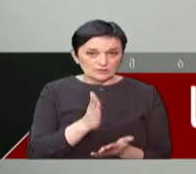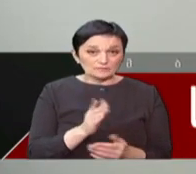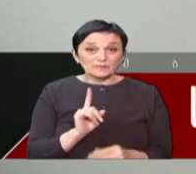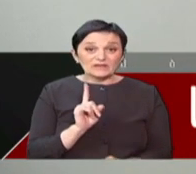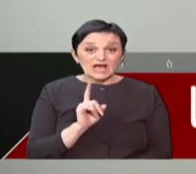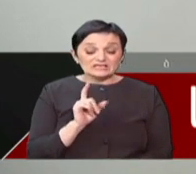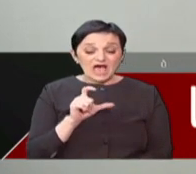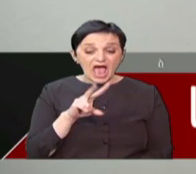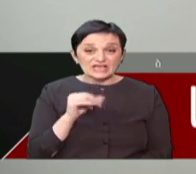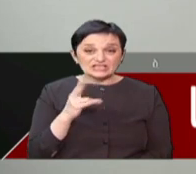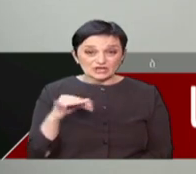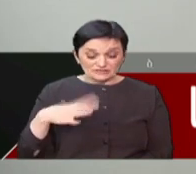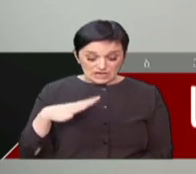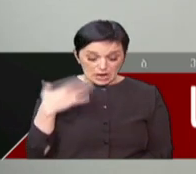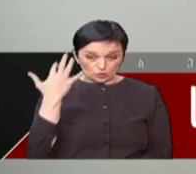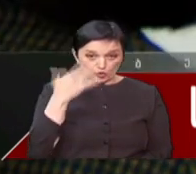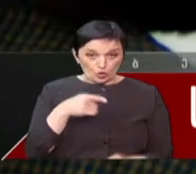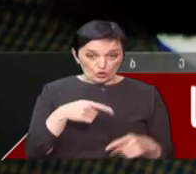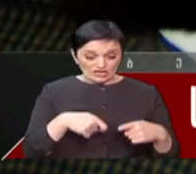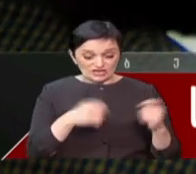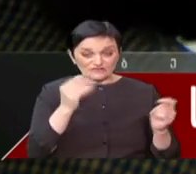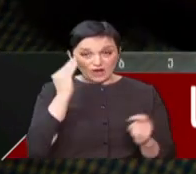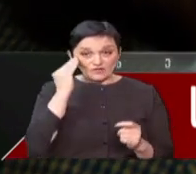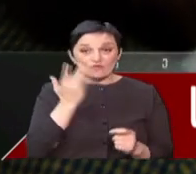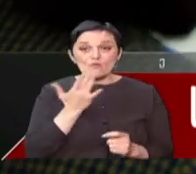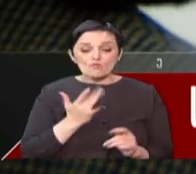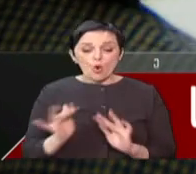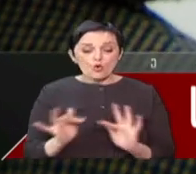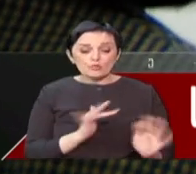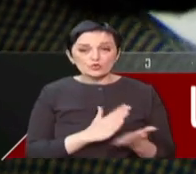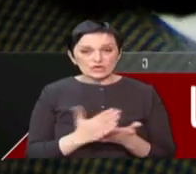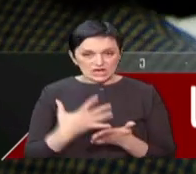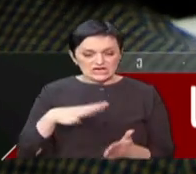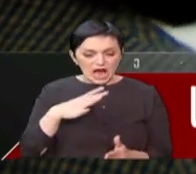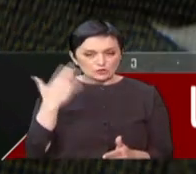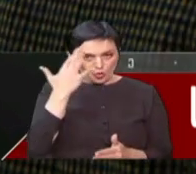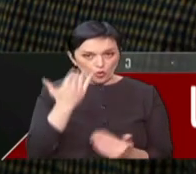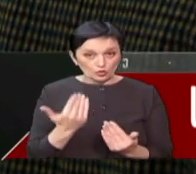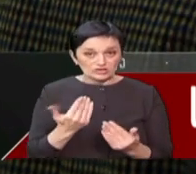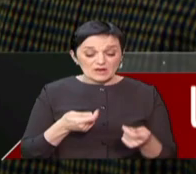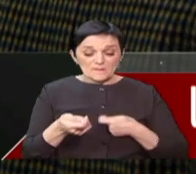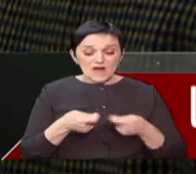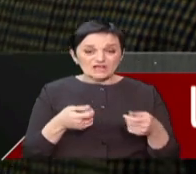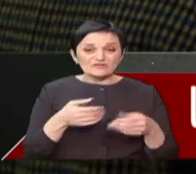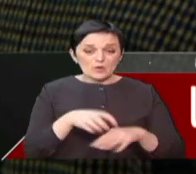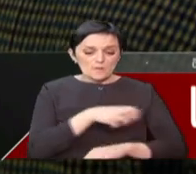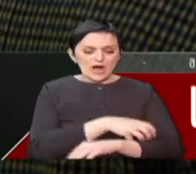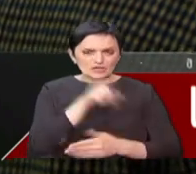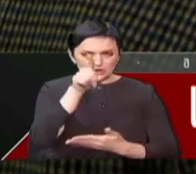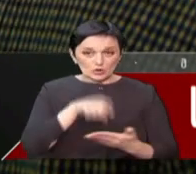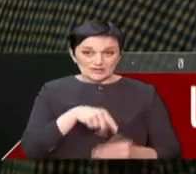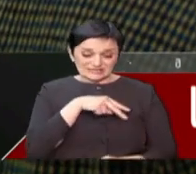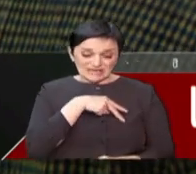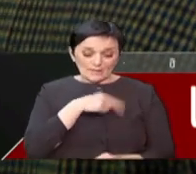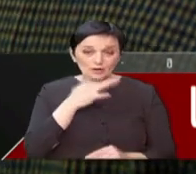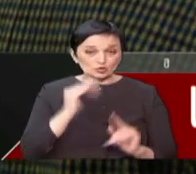რაც ალეკო ელისაშვილს ქართული ოცნების რღვევად მიაჩნია, პოლიტიკური პროცესის ნაწილია ქართული ოცნებისთვის. მართლ პარტიაში ირწმუნებიან, რომ